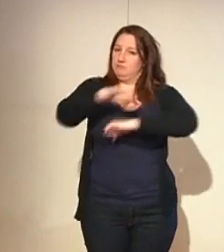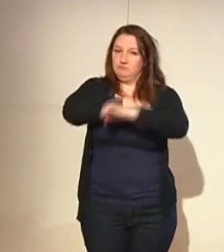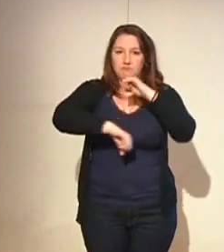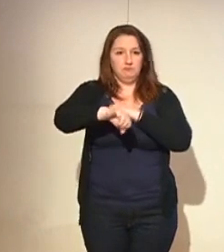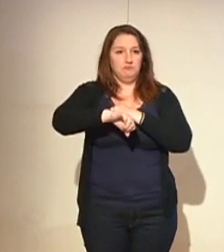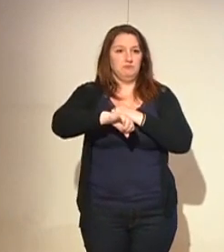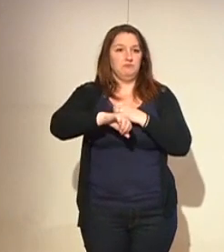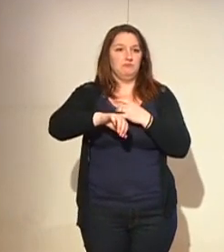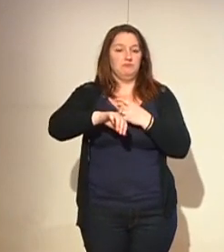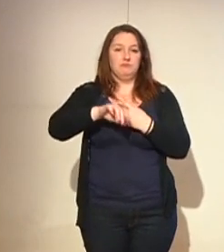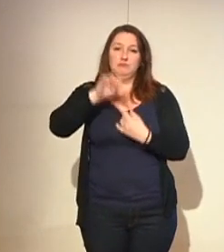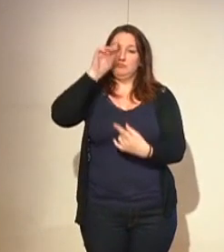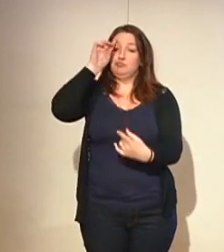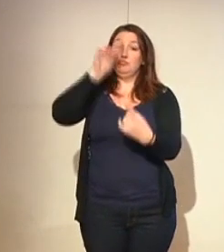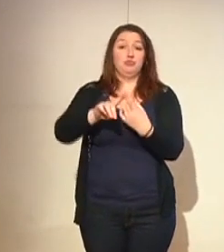chacun